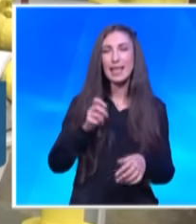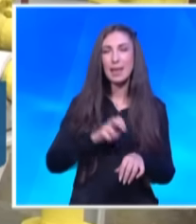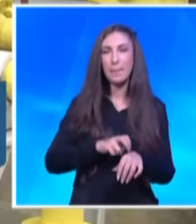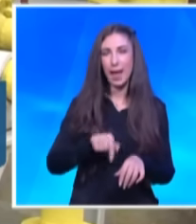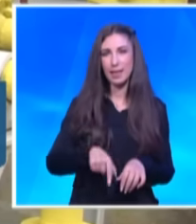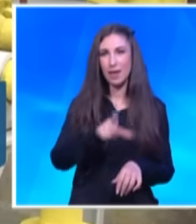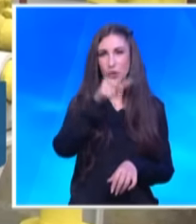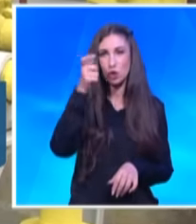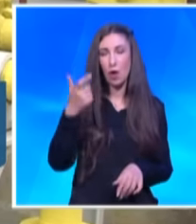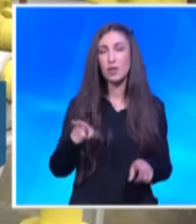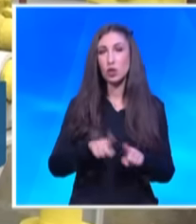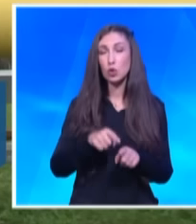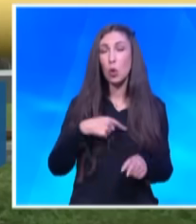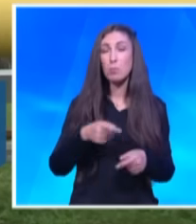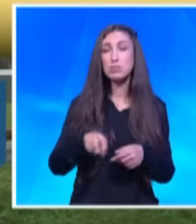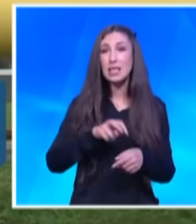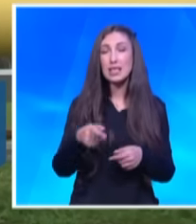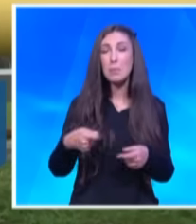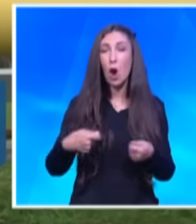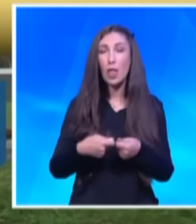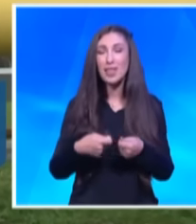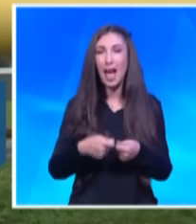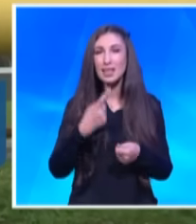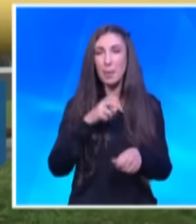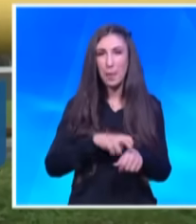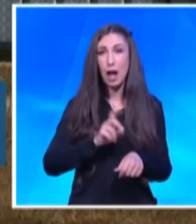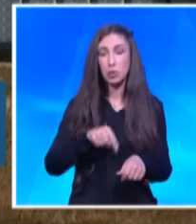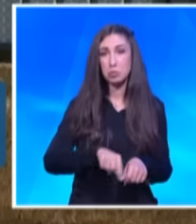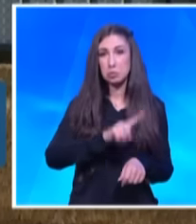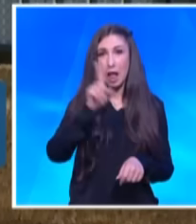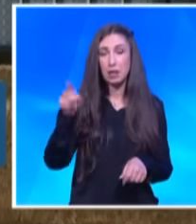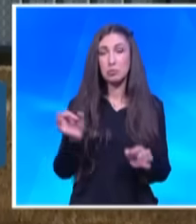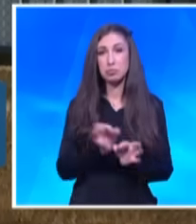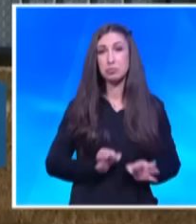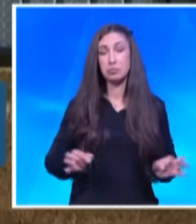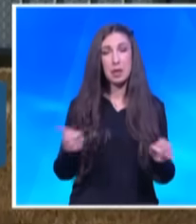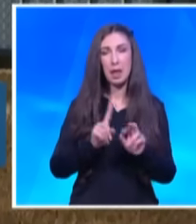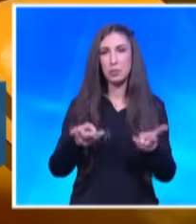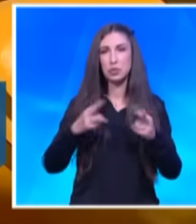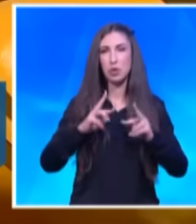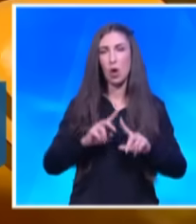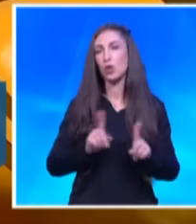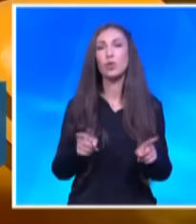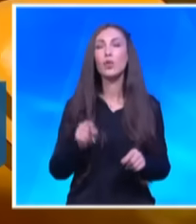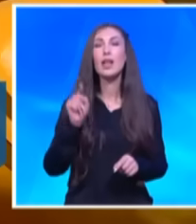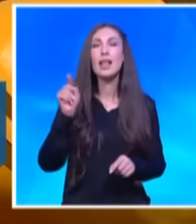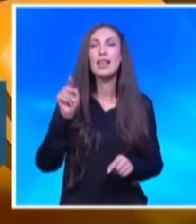София. Потърсихме контакта с банката, но оттам до края на деня нямаше никаква реакция. Както там